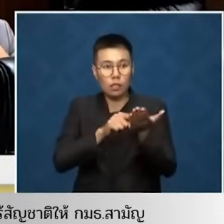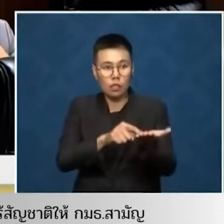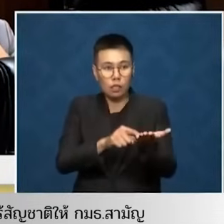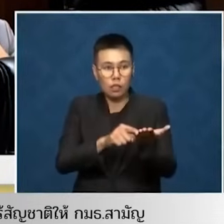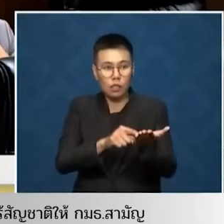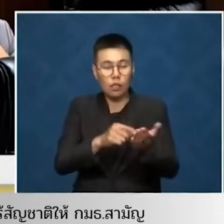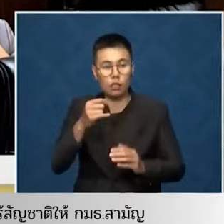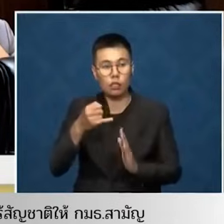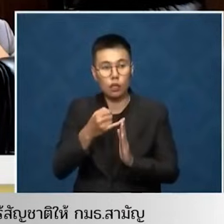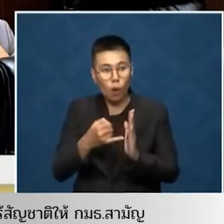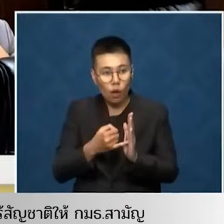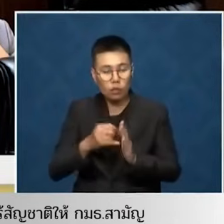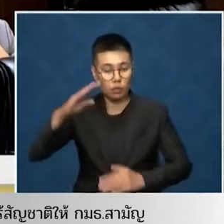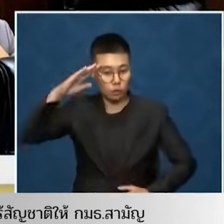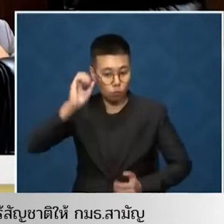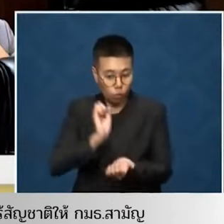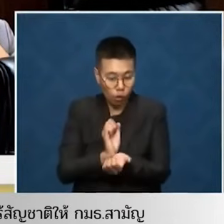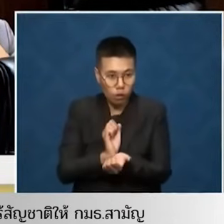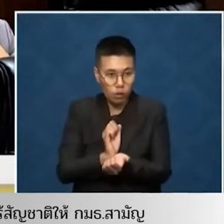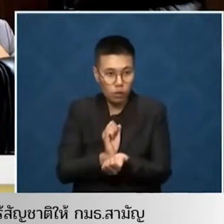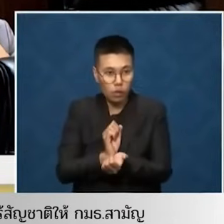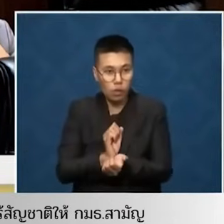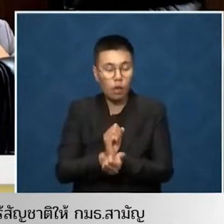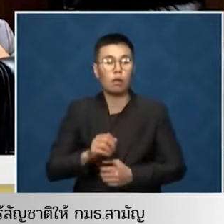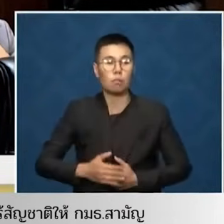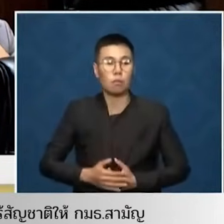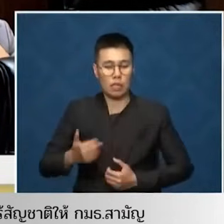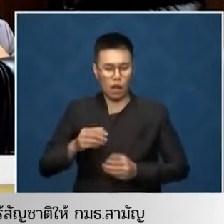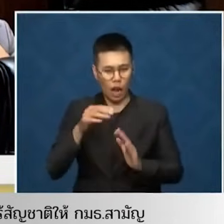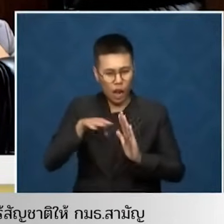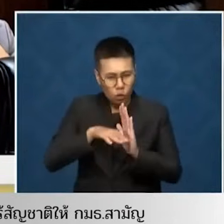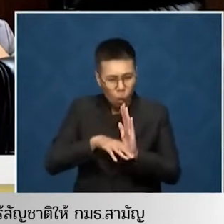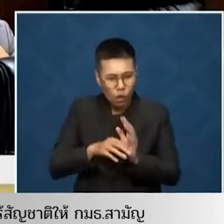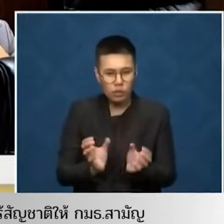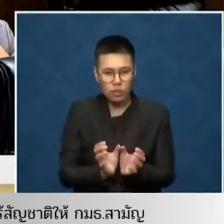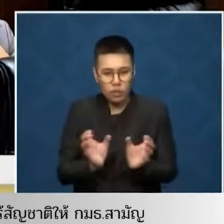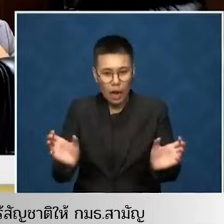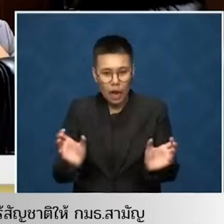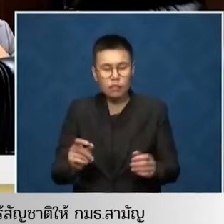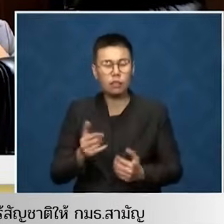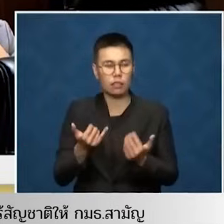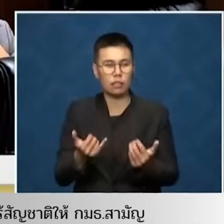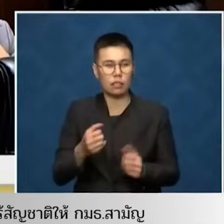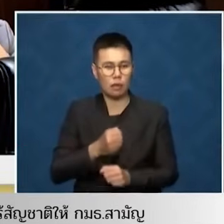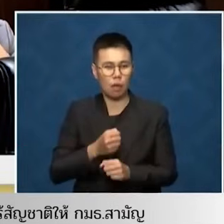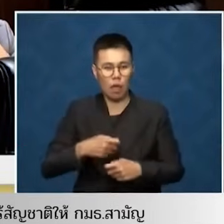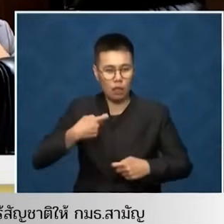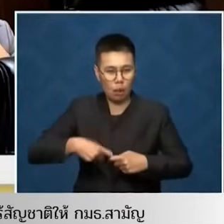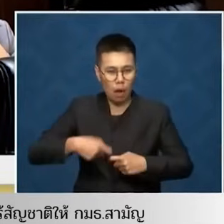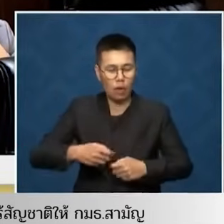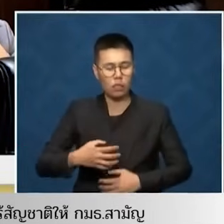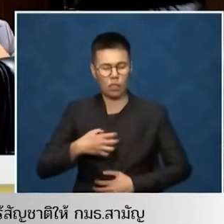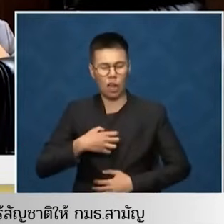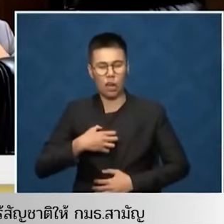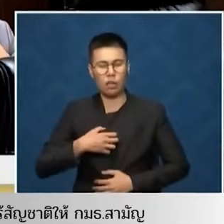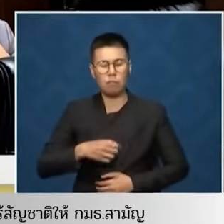วัดหรือตำรวจสันติบาลขั้นตอนการแยกแบบนี้ทำให้เกิดความลำบากกับคนที่เขาต้องการได้สัญชา